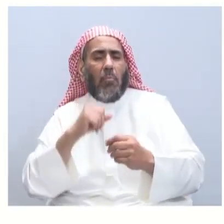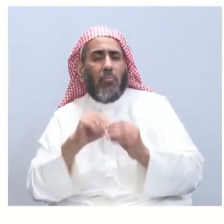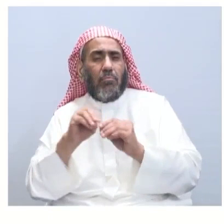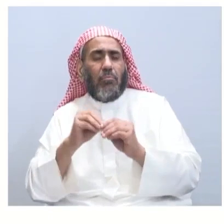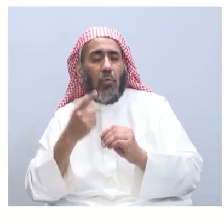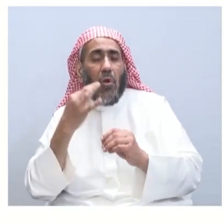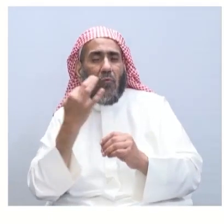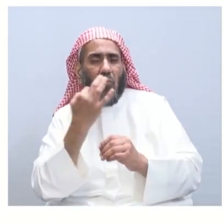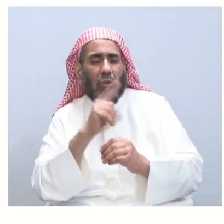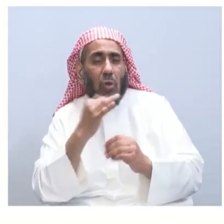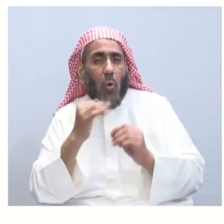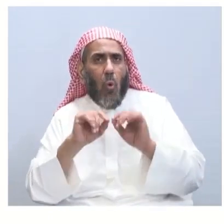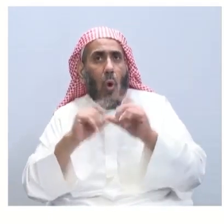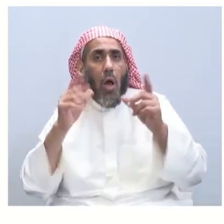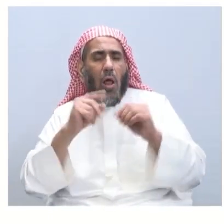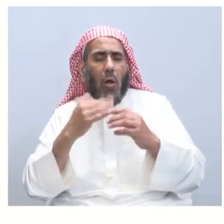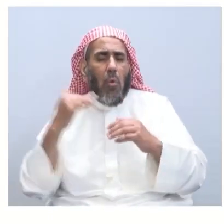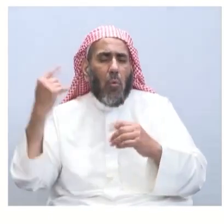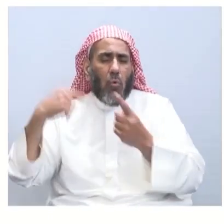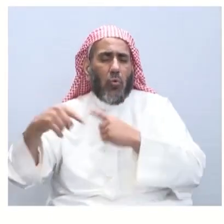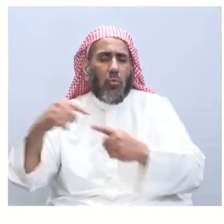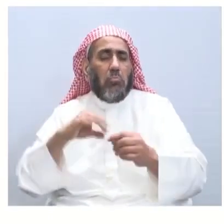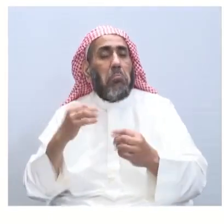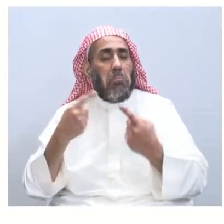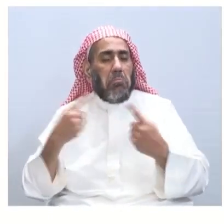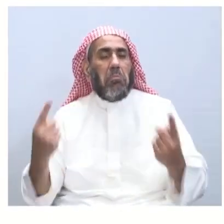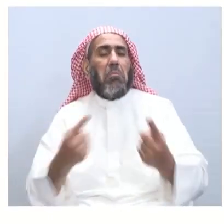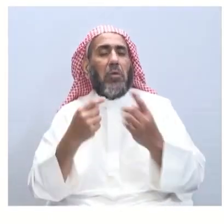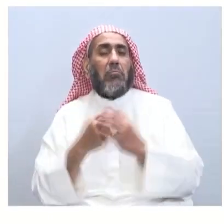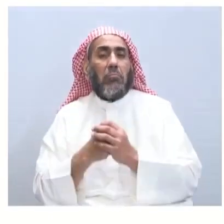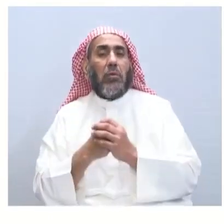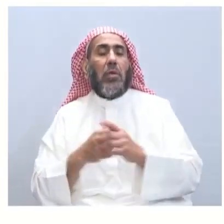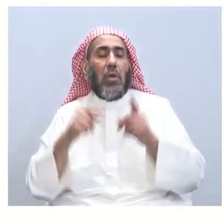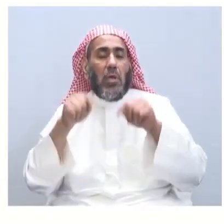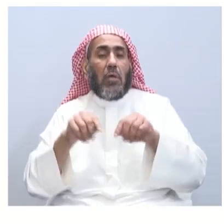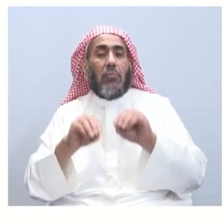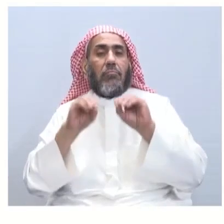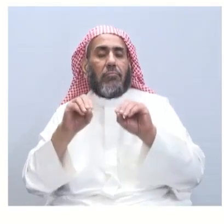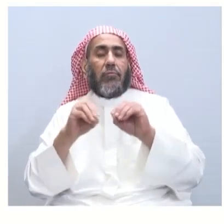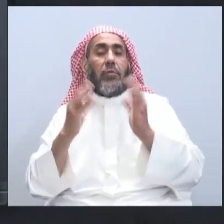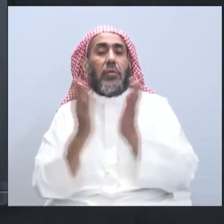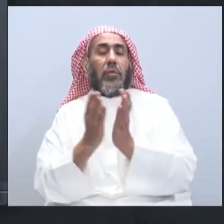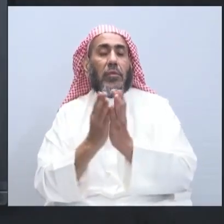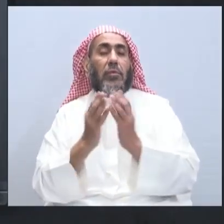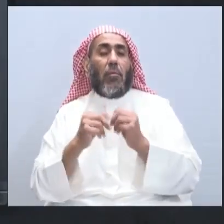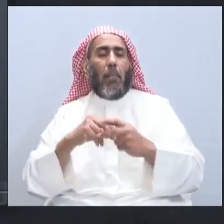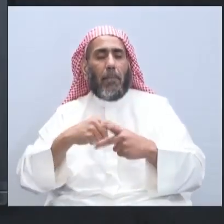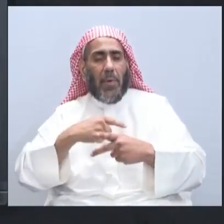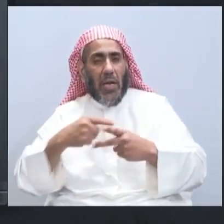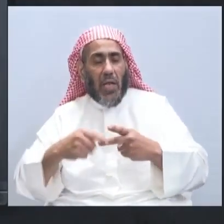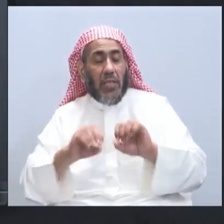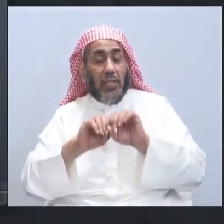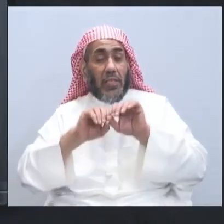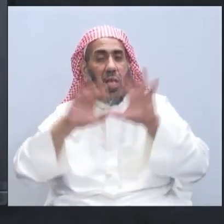بالفصحى وايضا الموروث الذي ظهر في الجزيره او في المملكه العربيه السعوديه هذا ما اردنا نريده وحدثنا عن مراحل